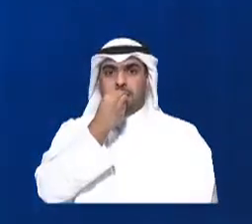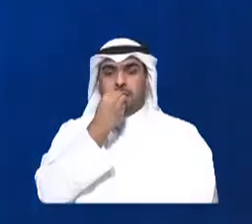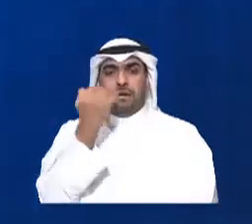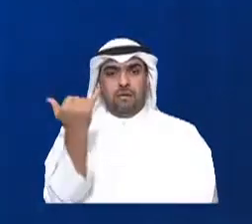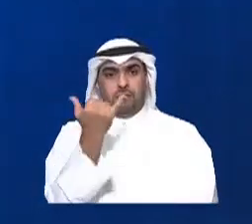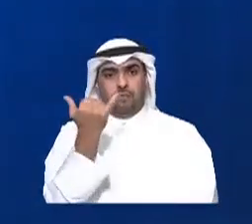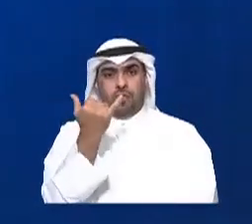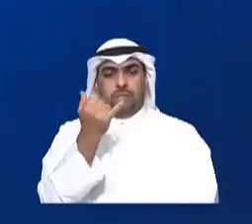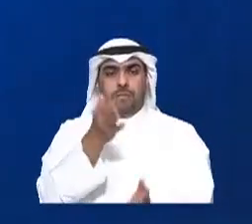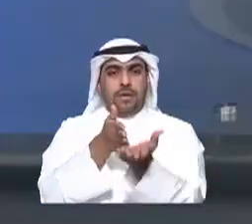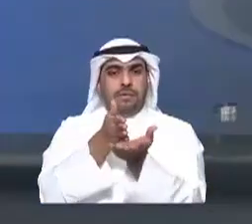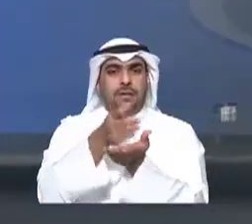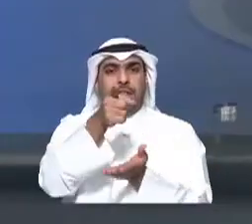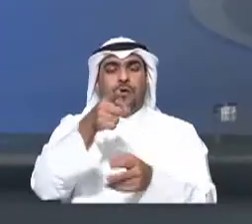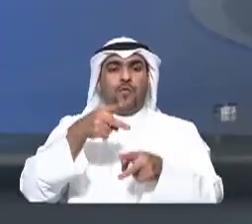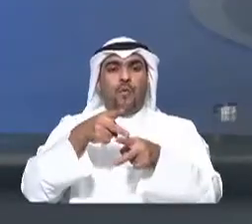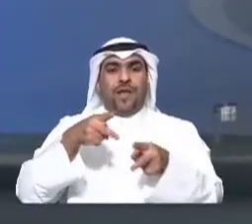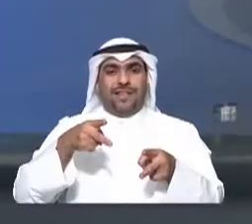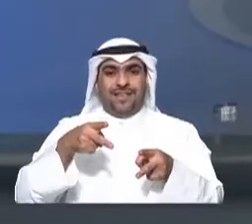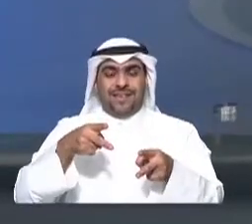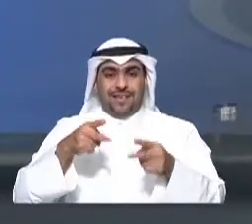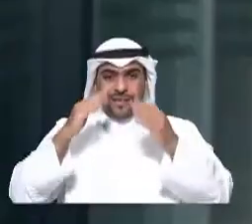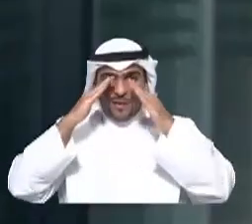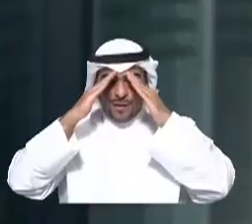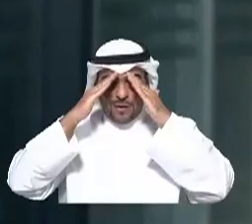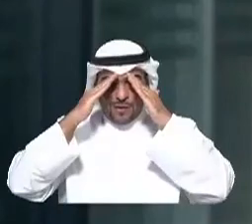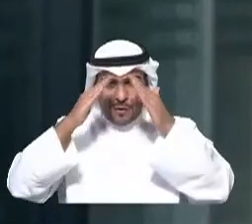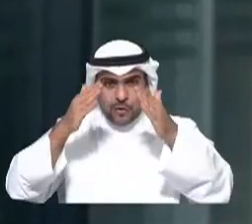الطريق الكويتية. نعم، كل الشكر لك أستاذي